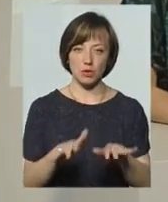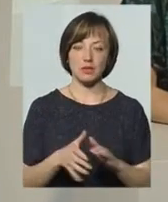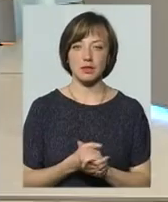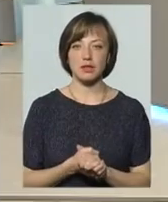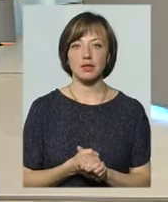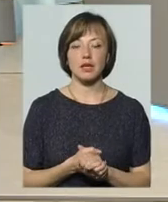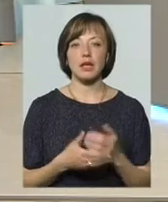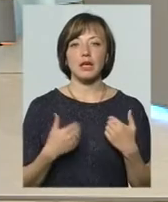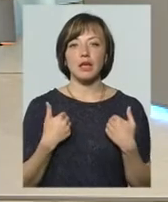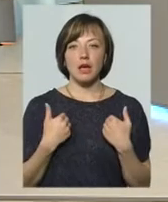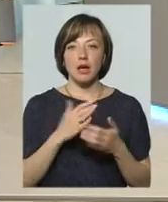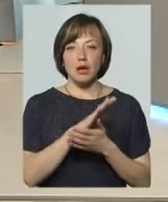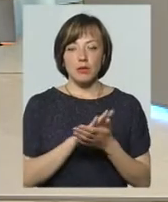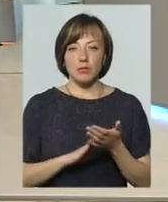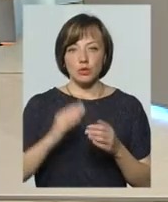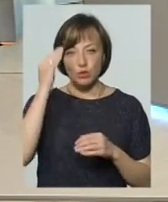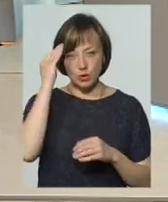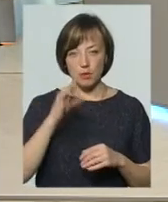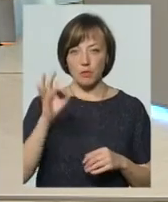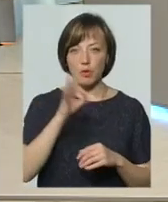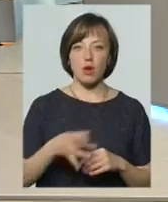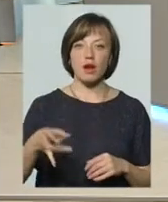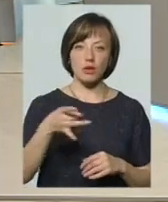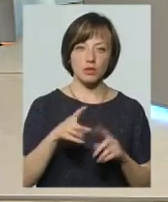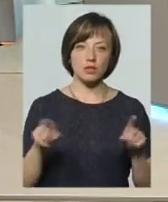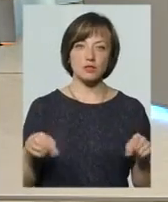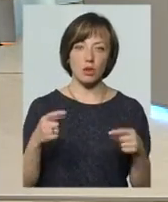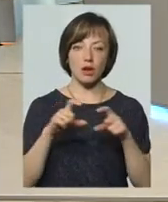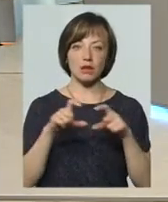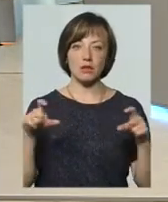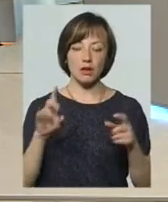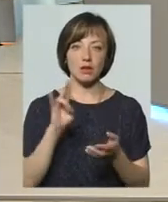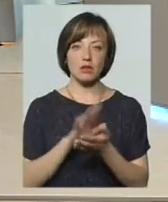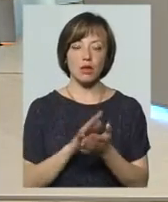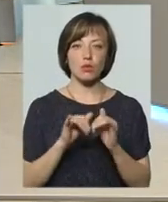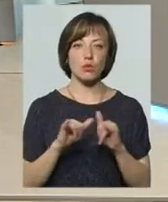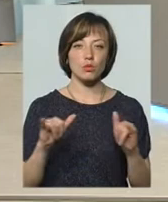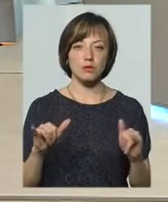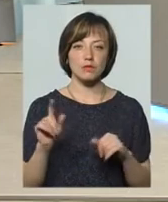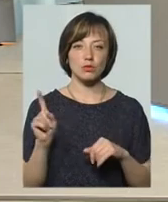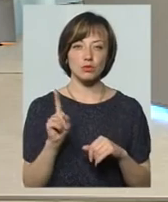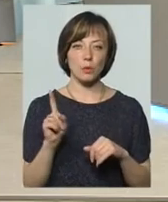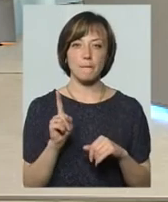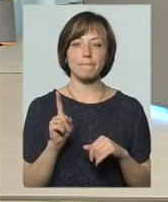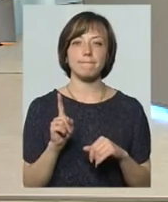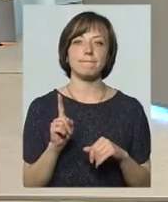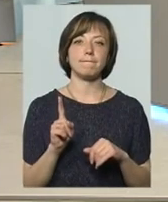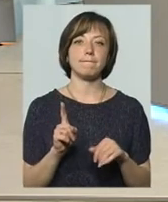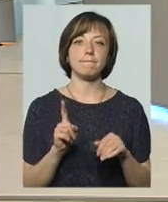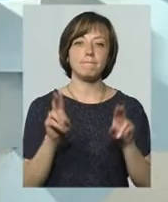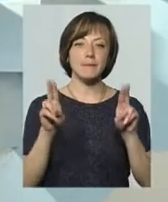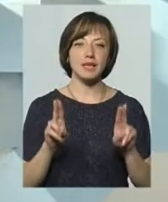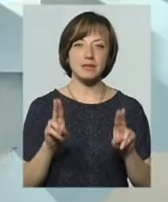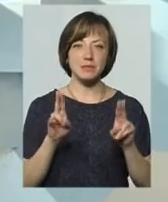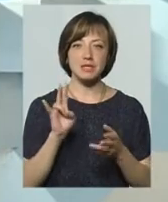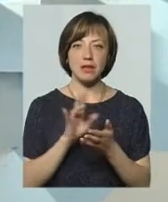думку по тому, якщо ми можемо говорити в регіоні, власне, для того була створена агенція сталого розвитку, щоб ті принципи сталого розвитку, які